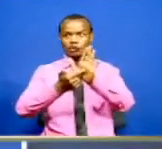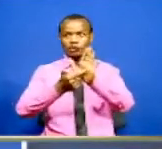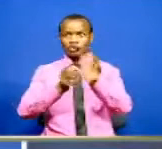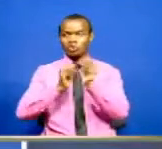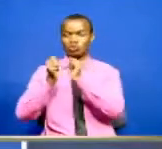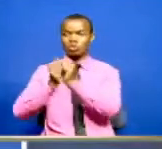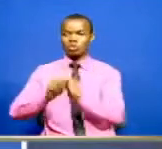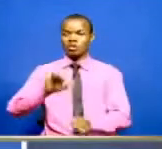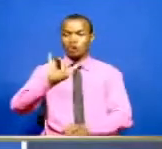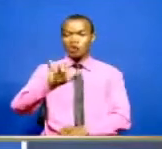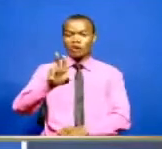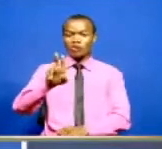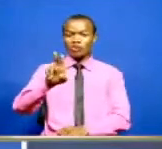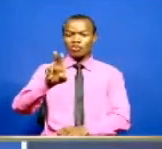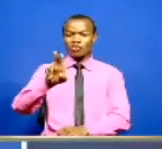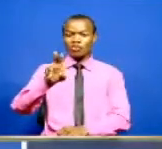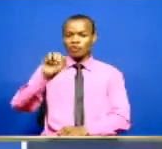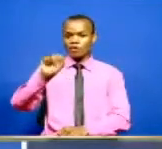ya